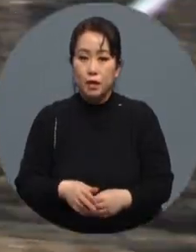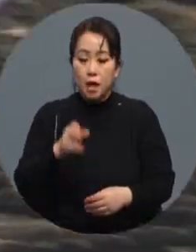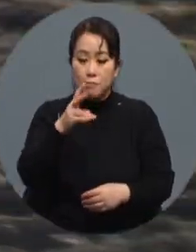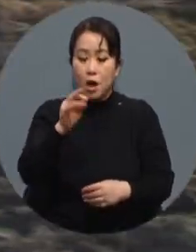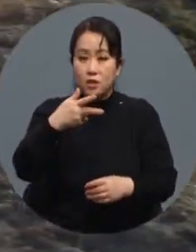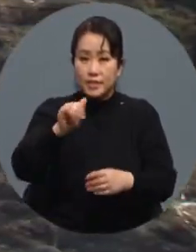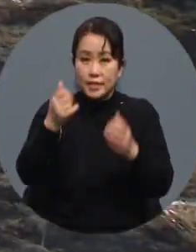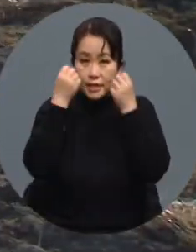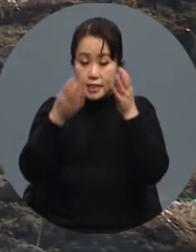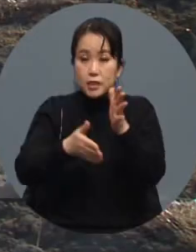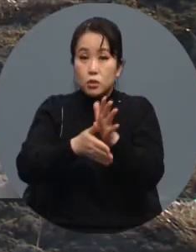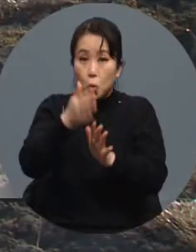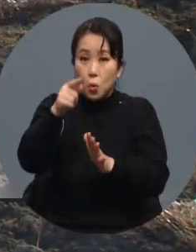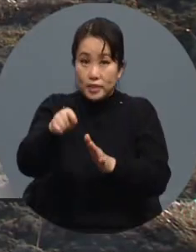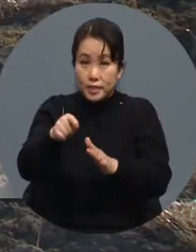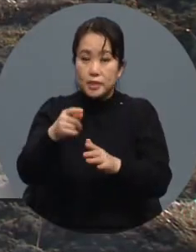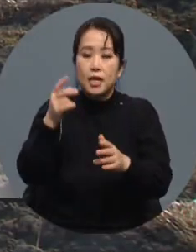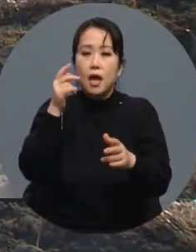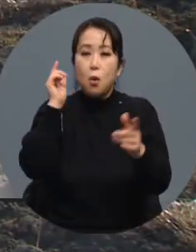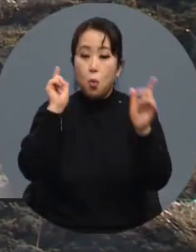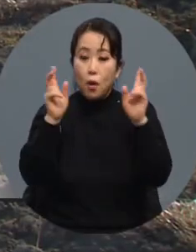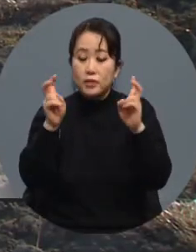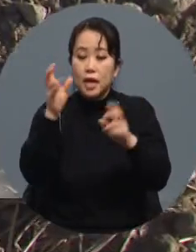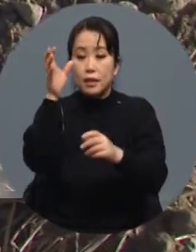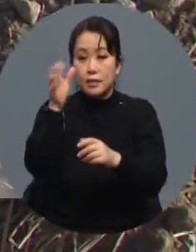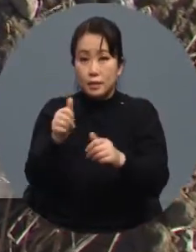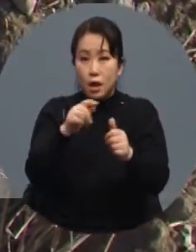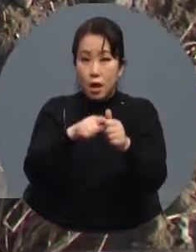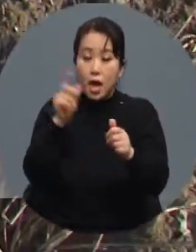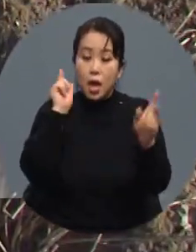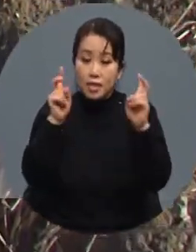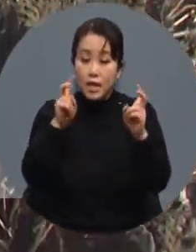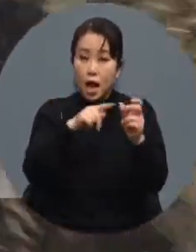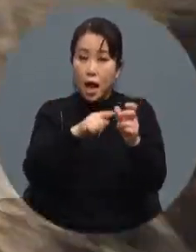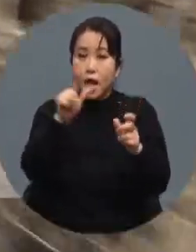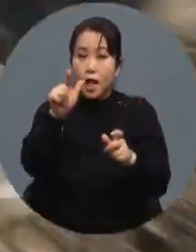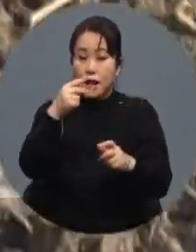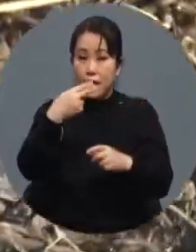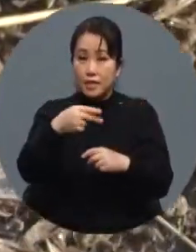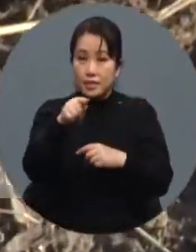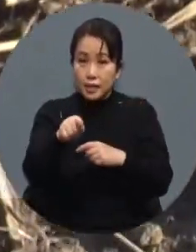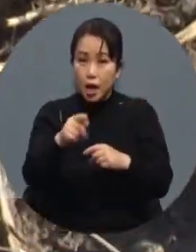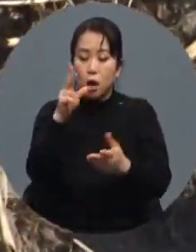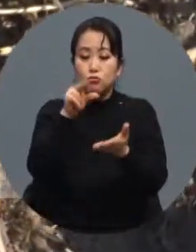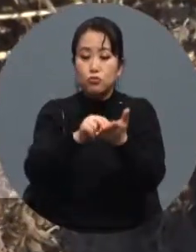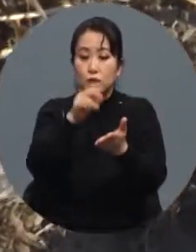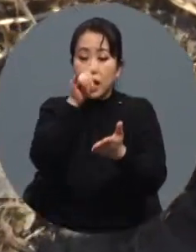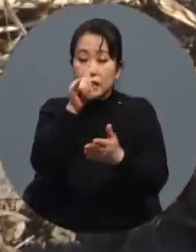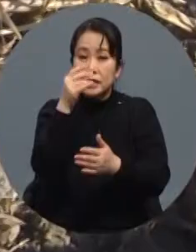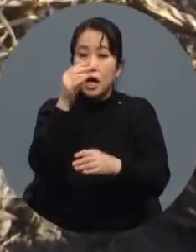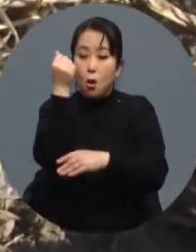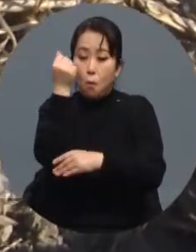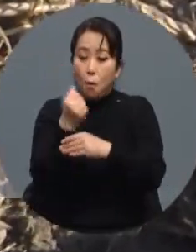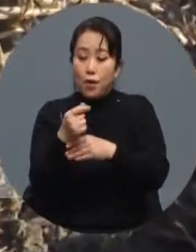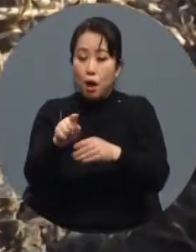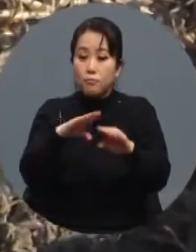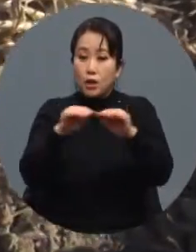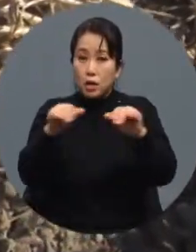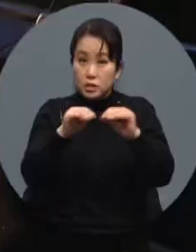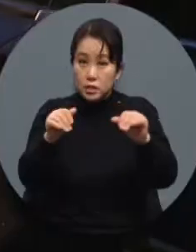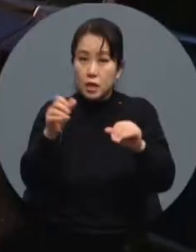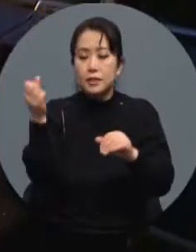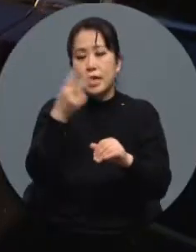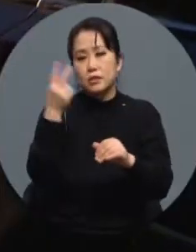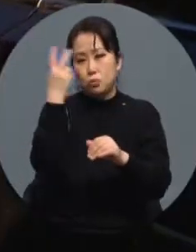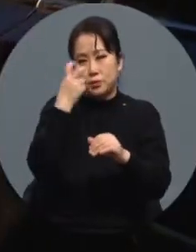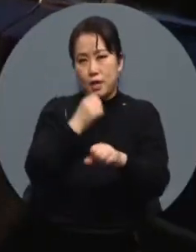명지 신도시 2단계 사업 시행자인 LH가 문제가 되고 있는 부지의 토양 오염 정도를 재조사하기로 했습니다. 부산